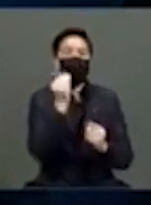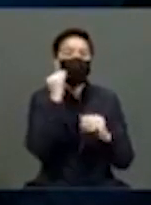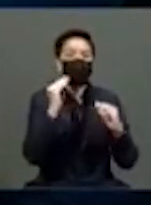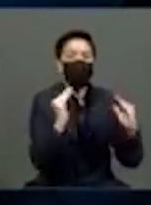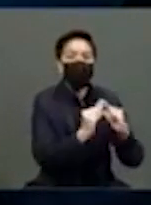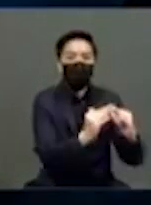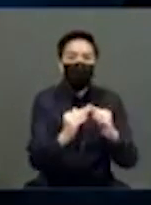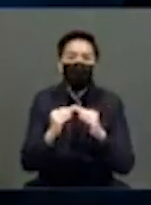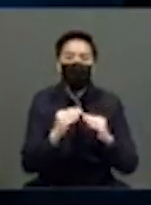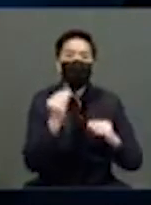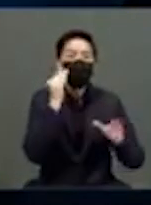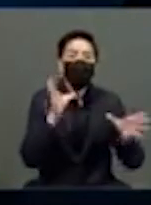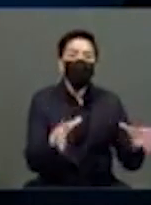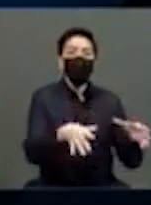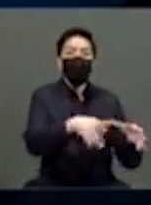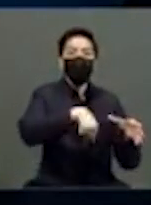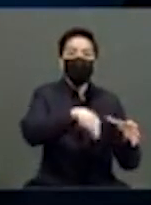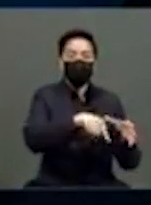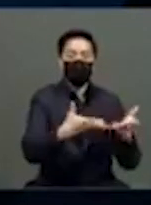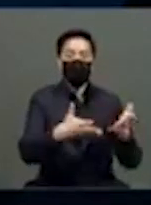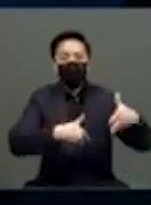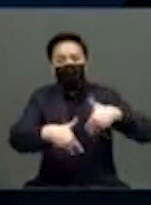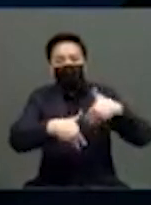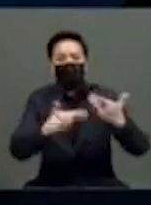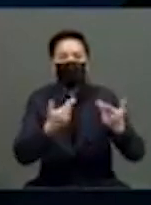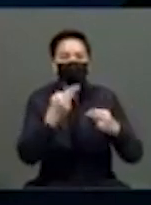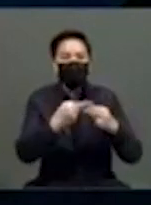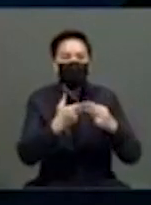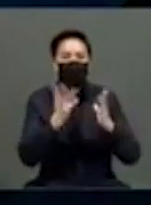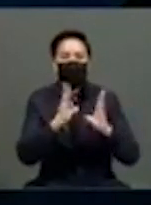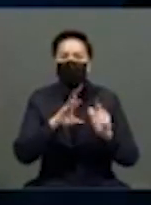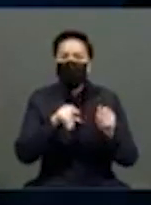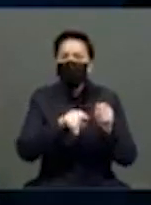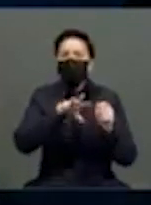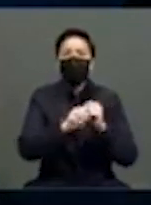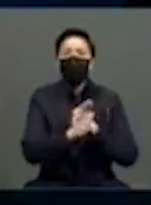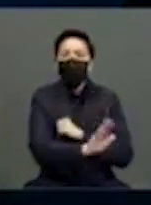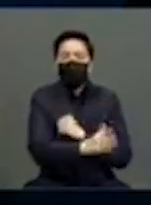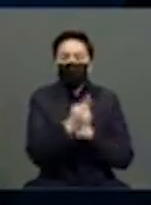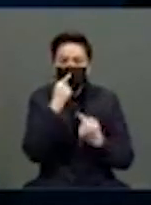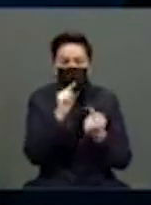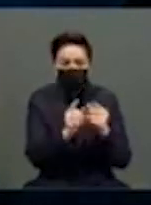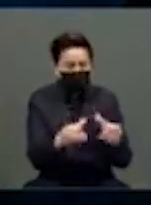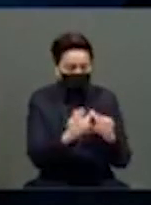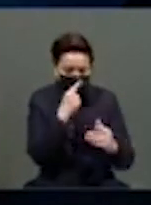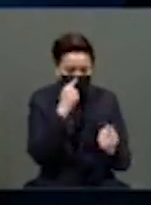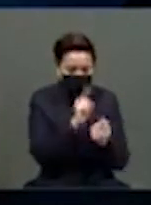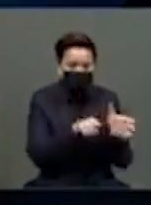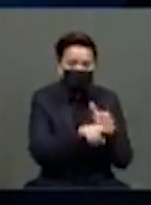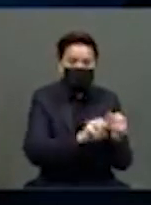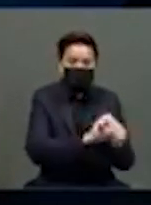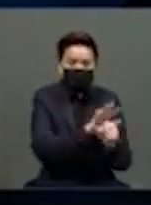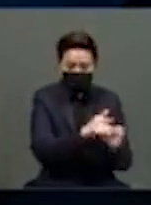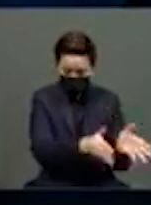บ้านนะครับแล้วก็อยากได้ชุมชนของเทศบาลนะครับนี้เป็นพลาสเตอร์ใหม่